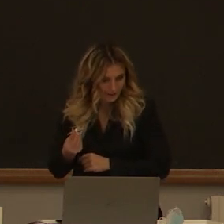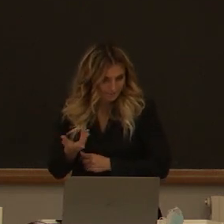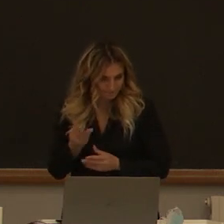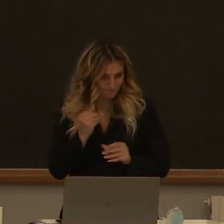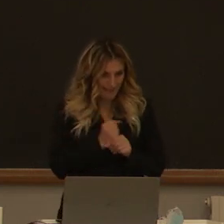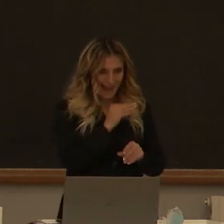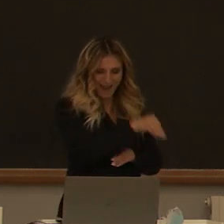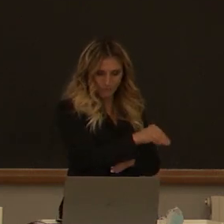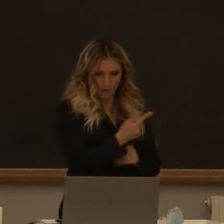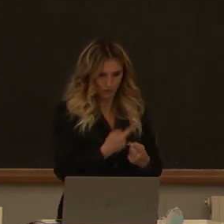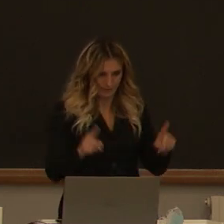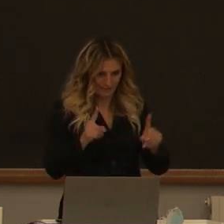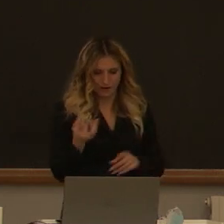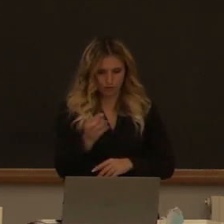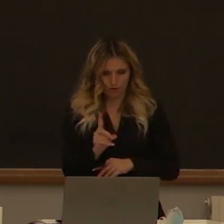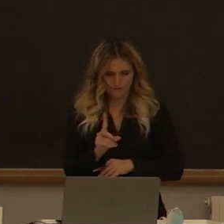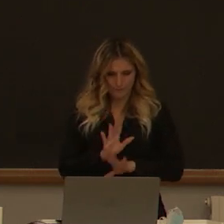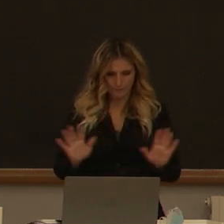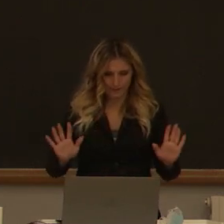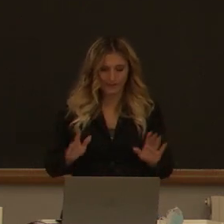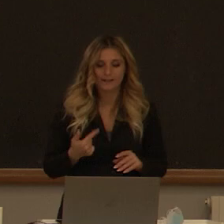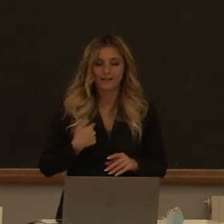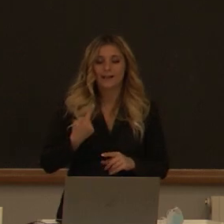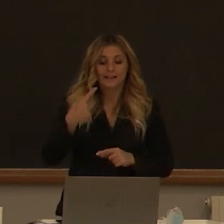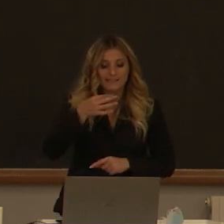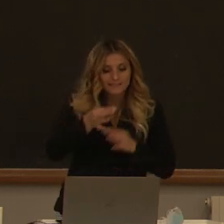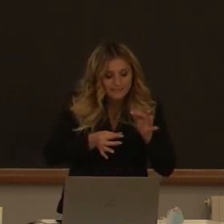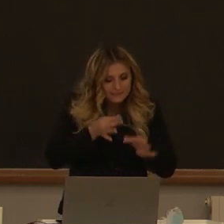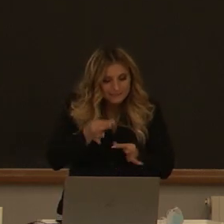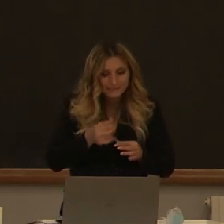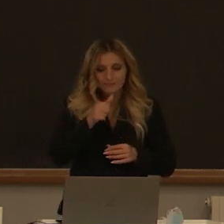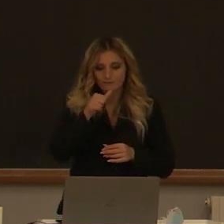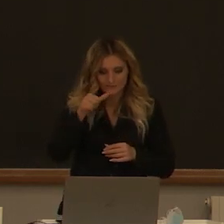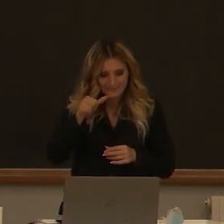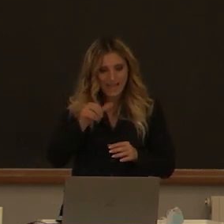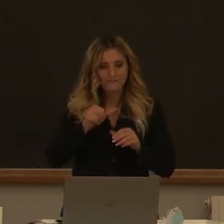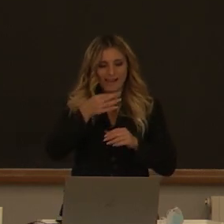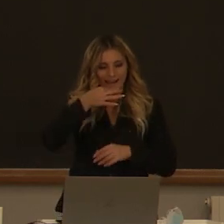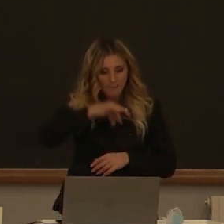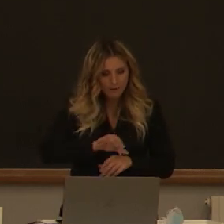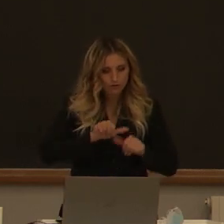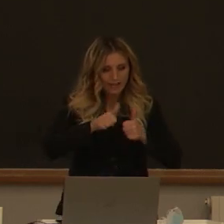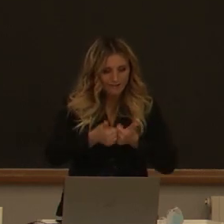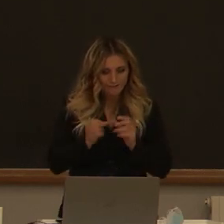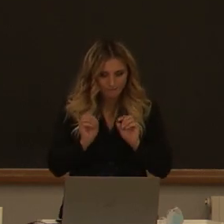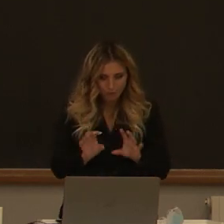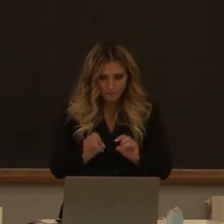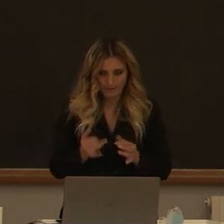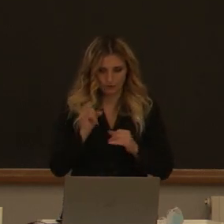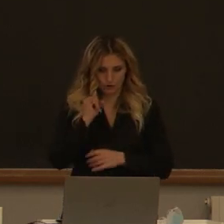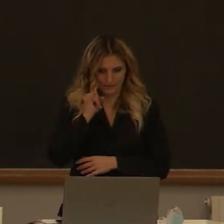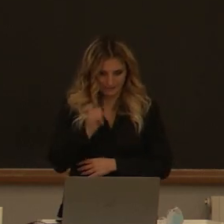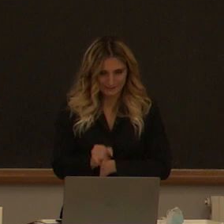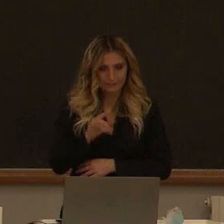il fatto di non avere formazione, di non avere, diciamo, capacità in qualche modo formativa in questa direzione, ma per